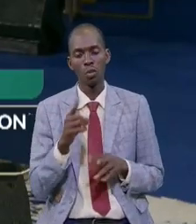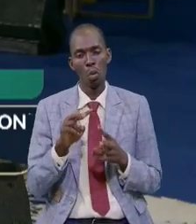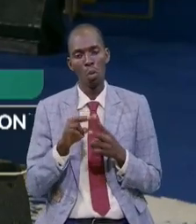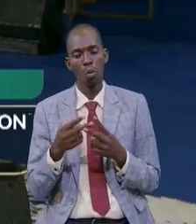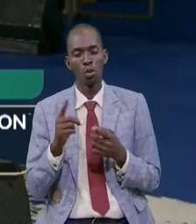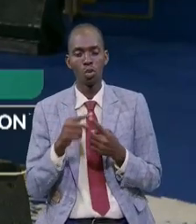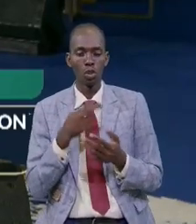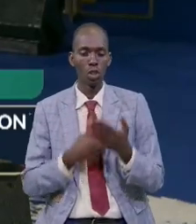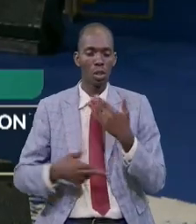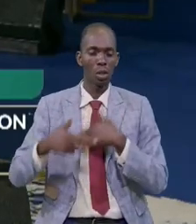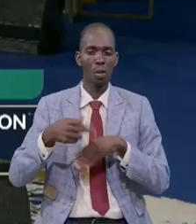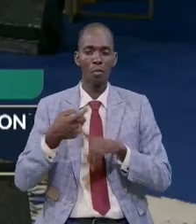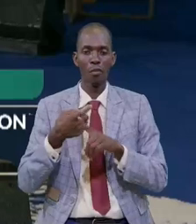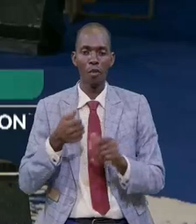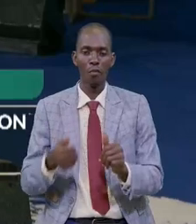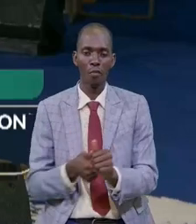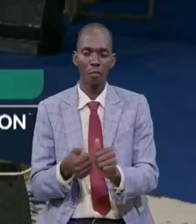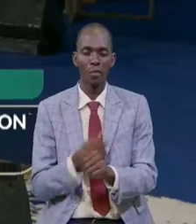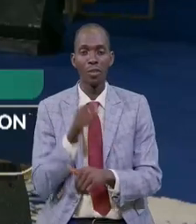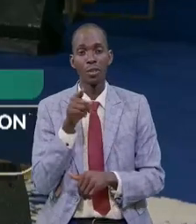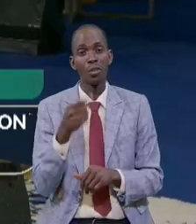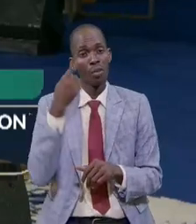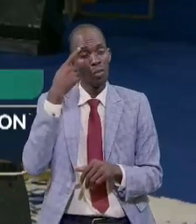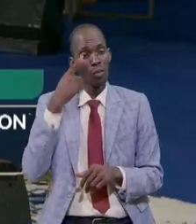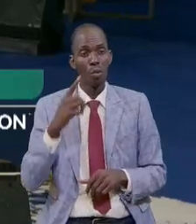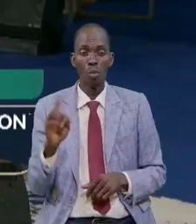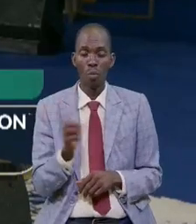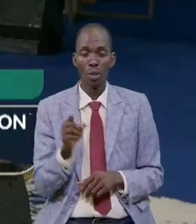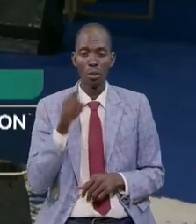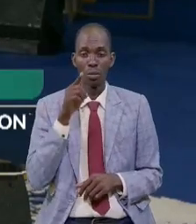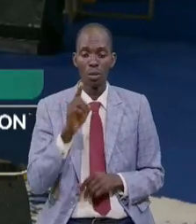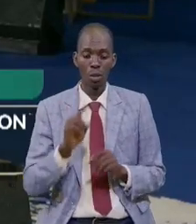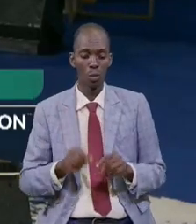toi où tu mourras où tu iras